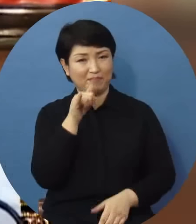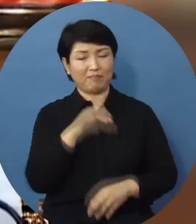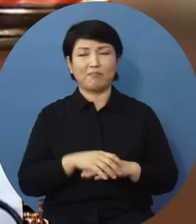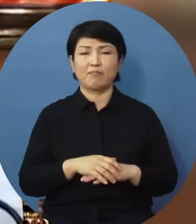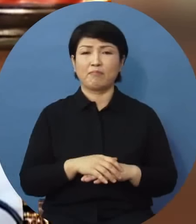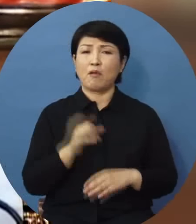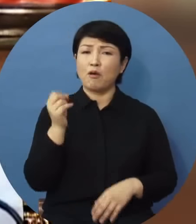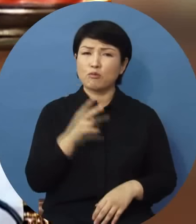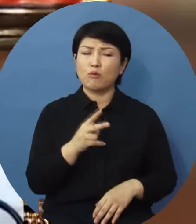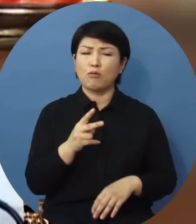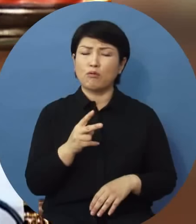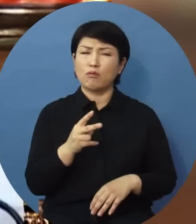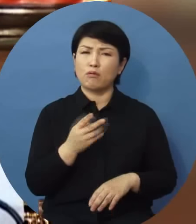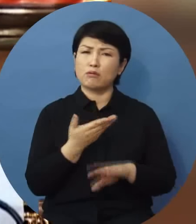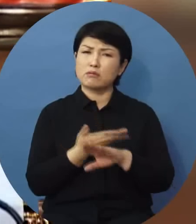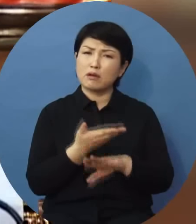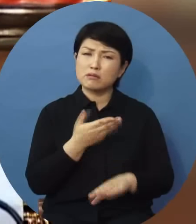어떤 때는